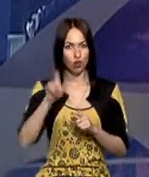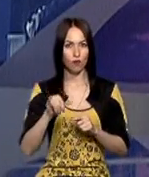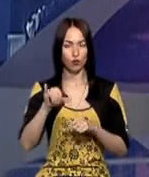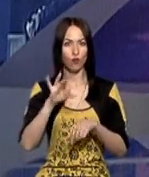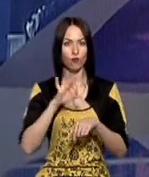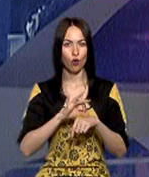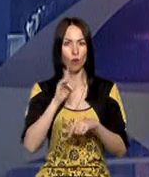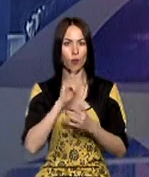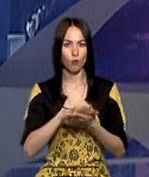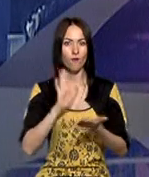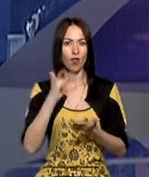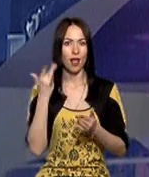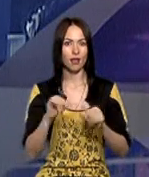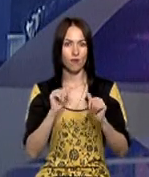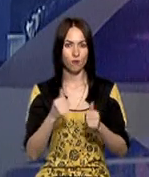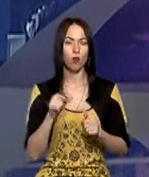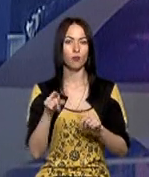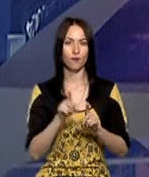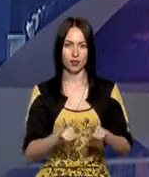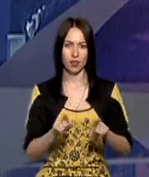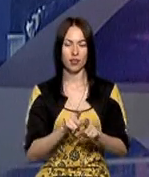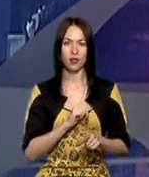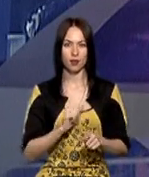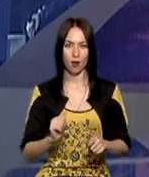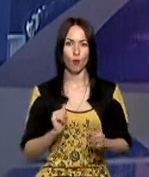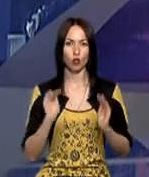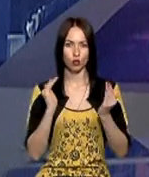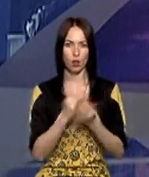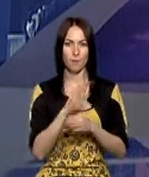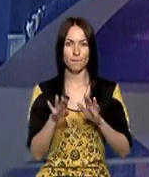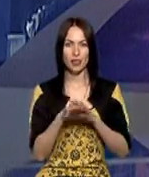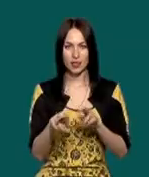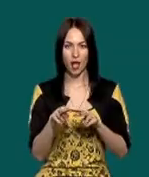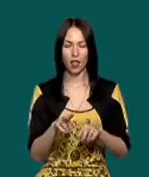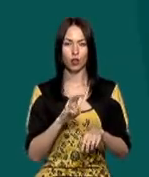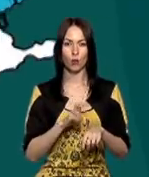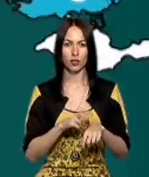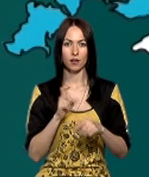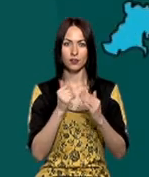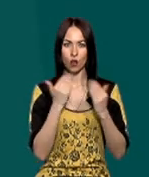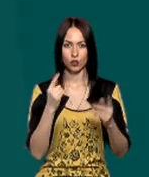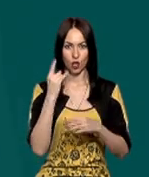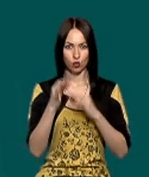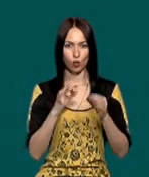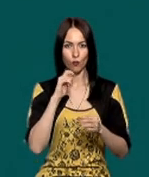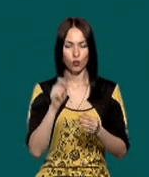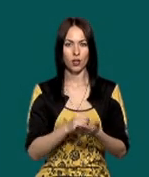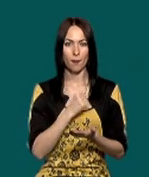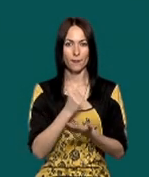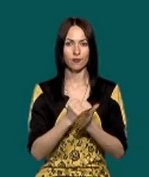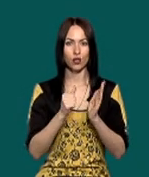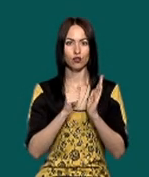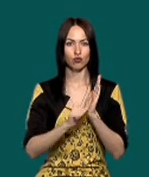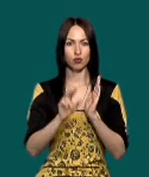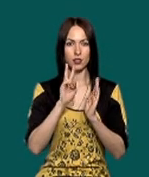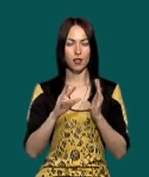нього проходить у легкій формі, він також на самоізоляції під наглядом лікарів. За останню добу в Україні підтверджені